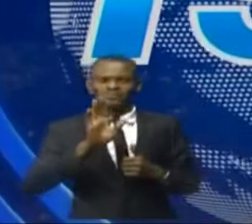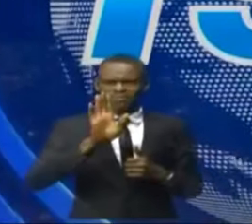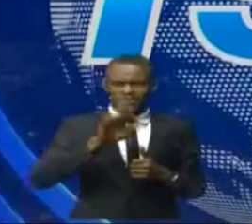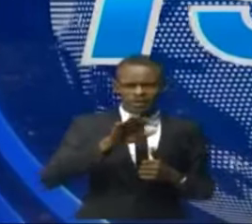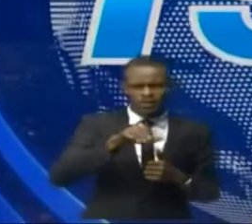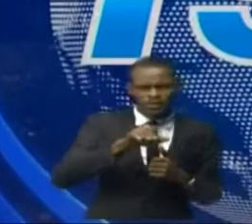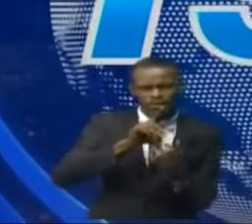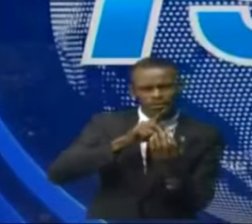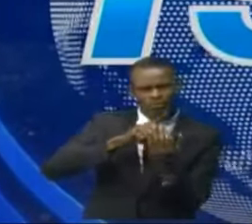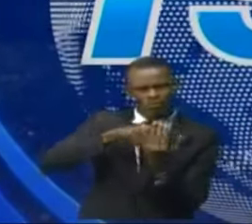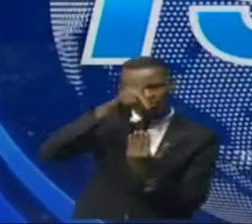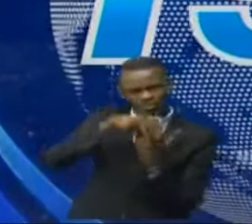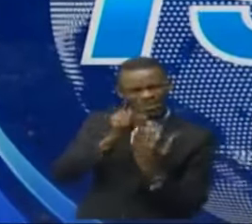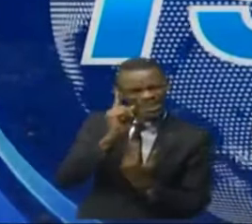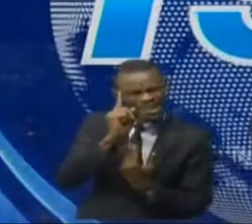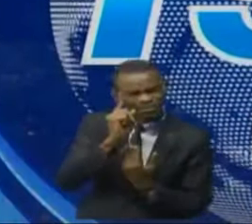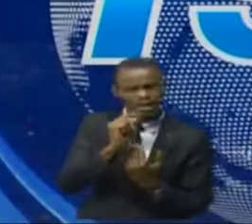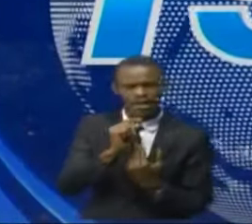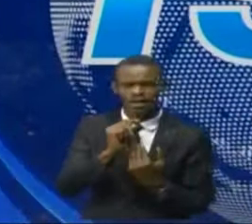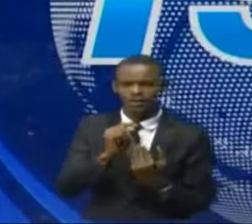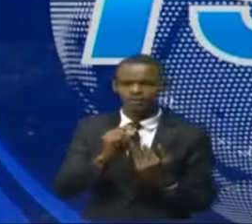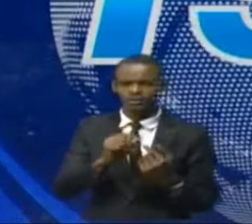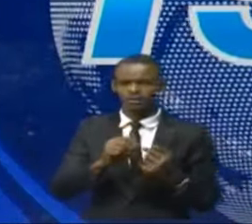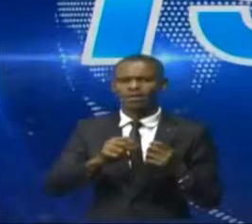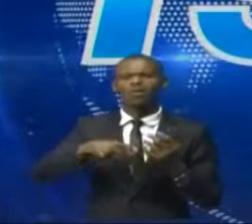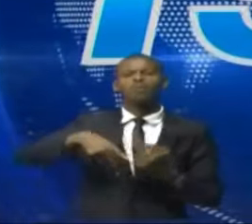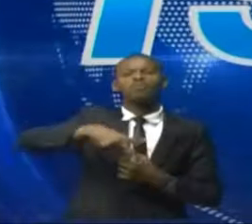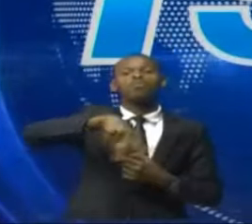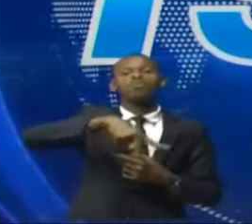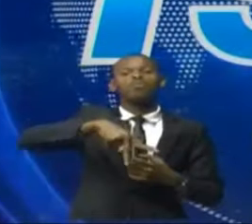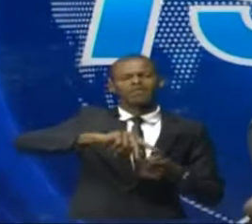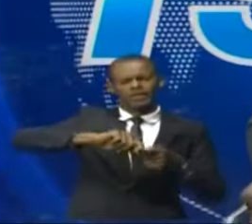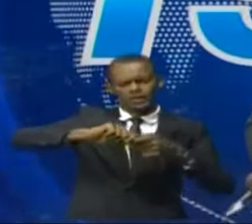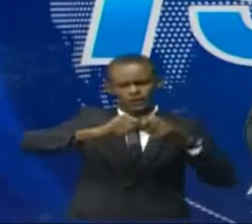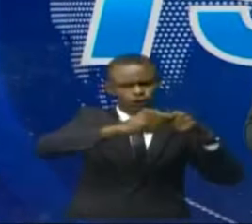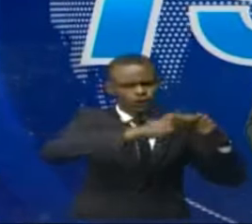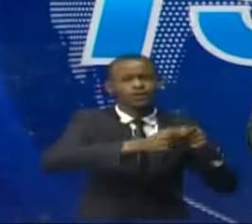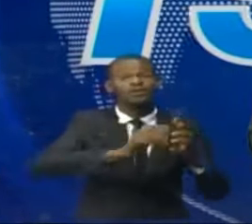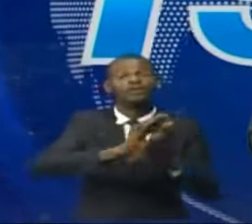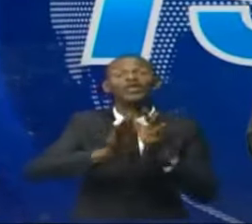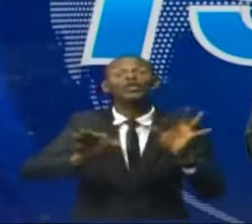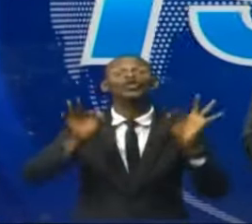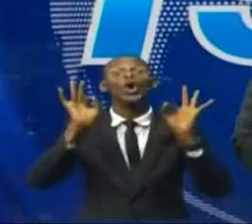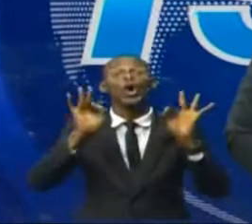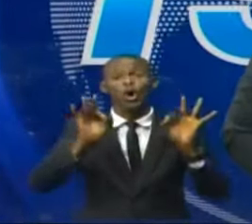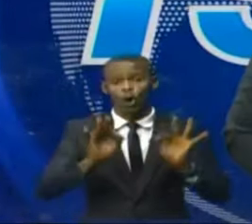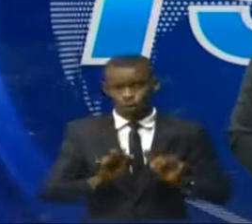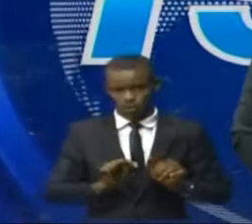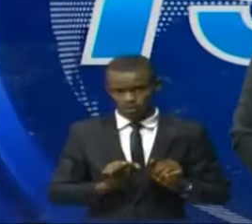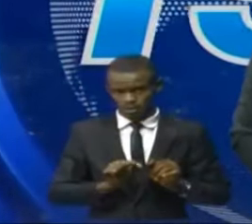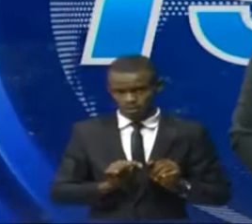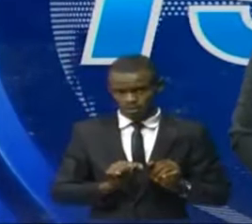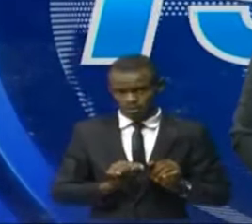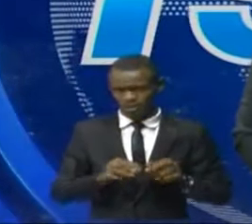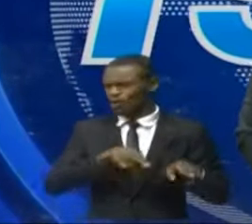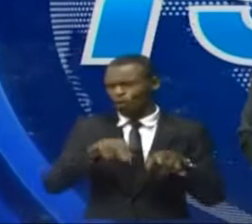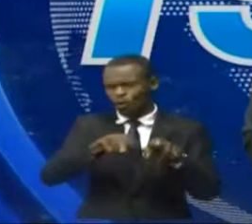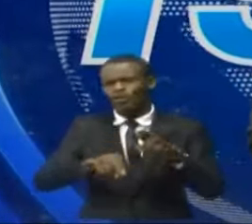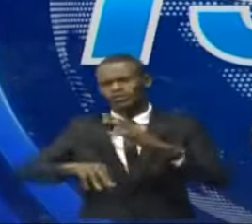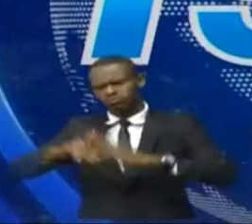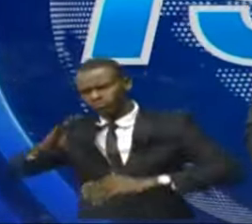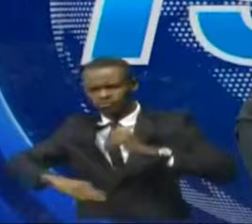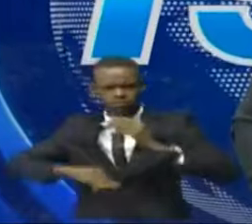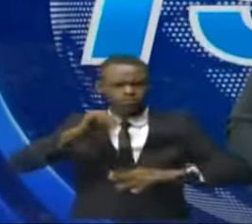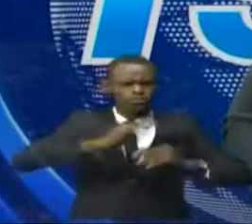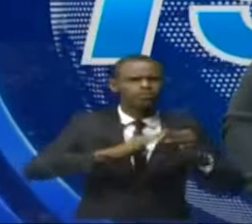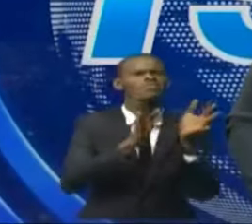qui modernise petit à petit l'image d'une jeune province. Le plan de construction et réhabilitation de routes, construction des écoles et hôpitaux change l'image